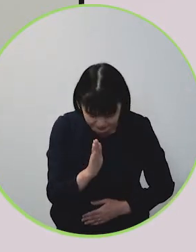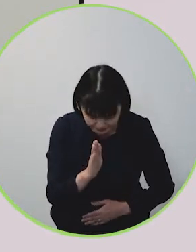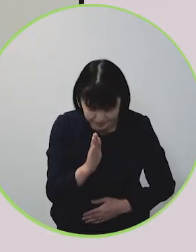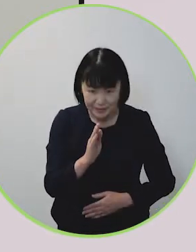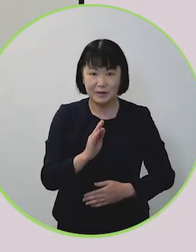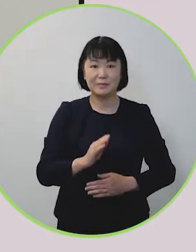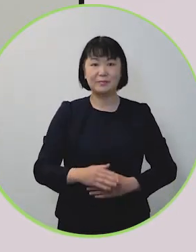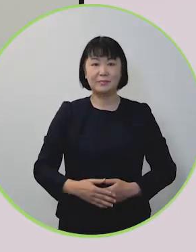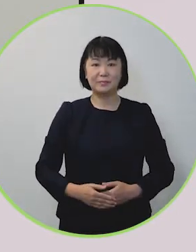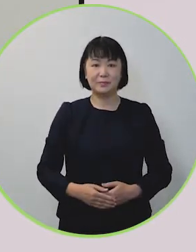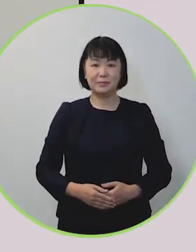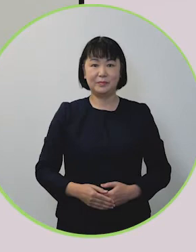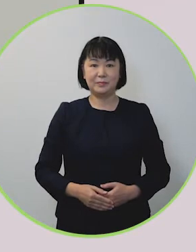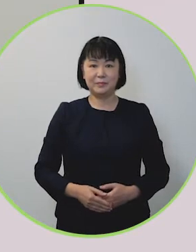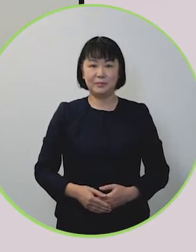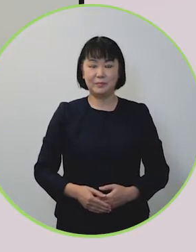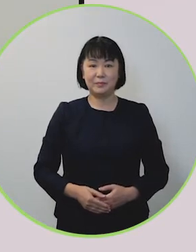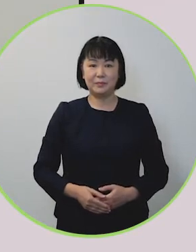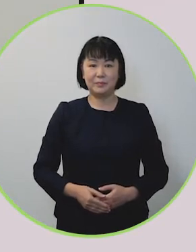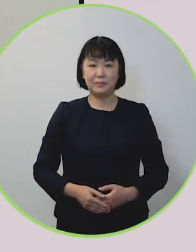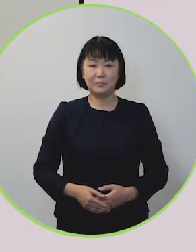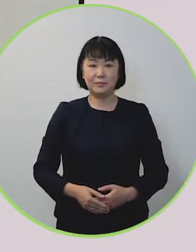よろしくお願いします